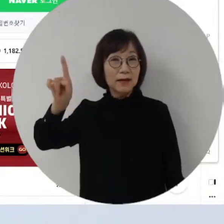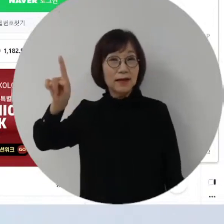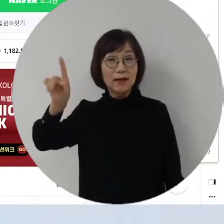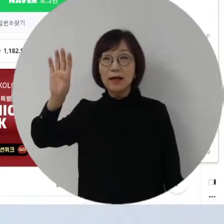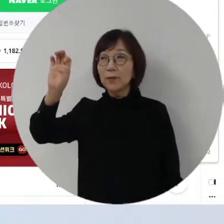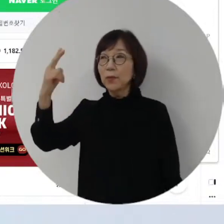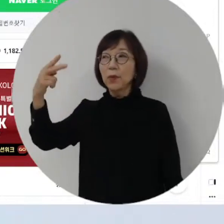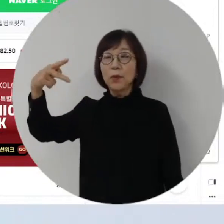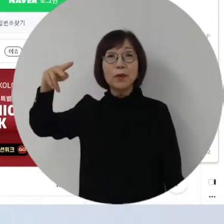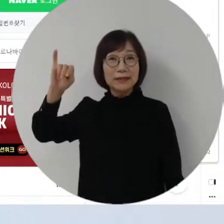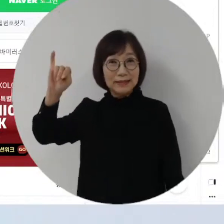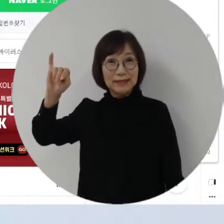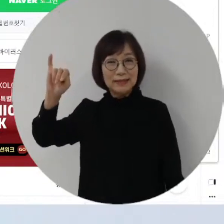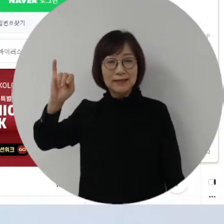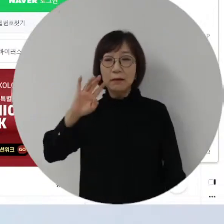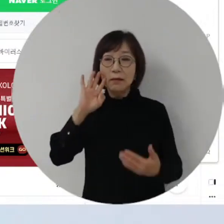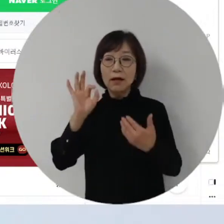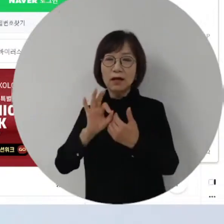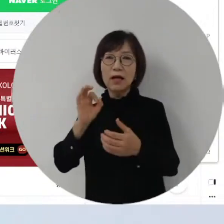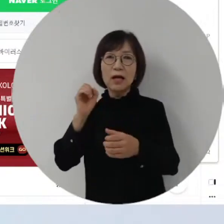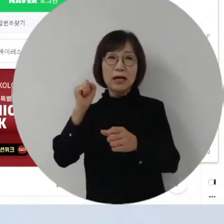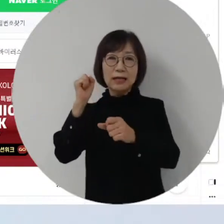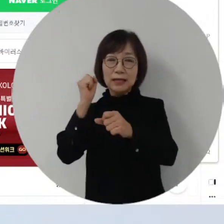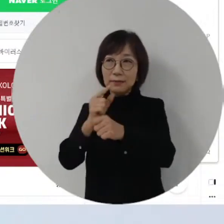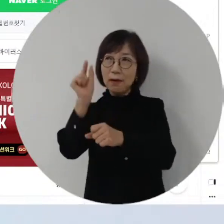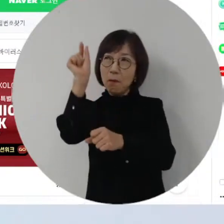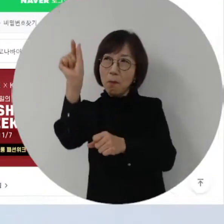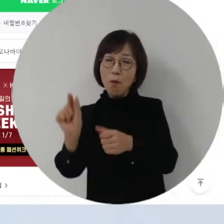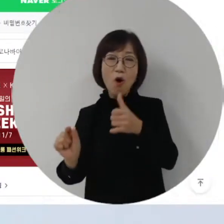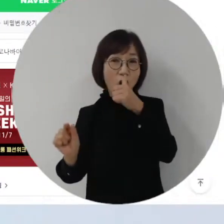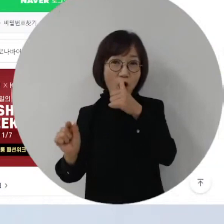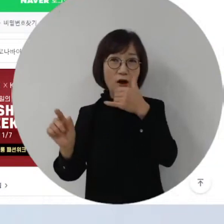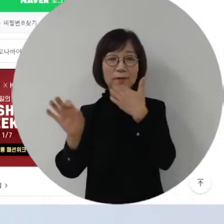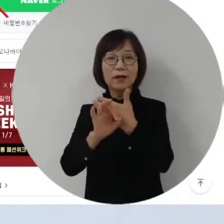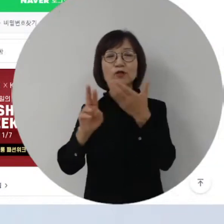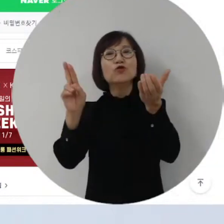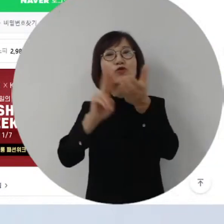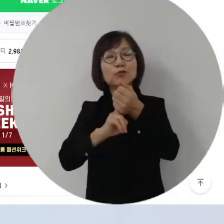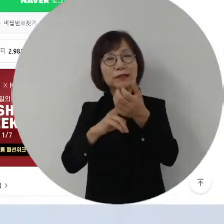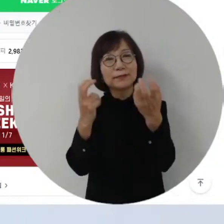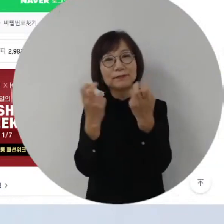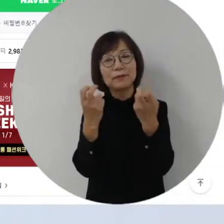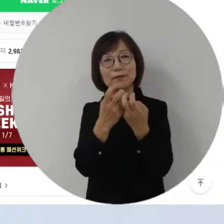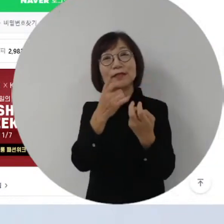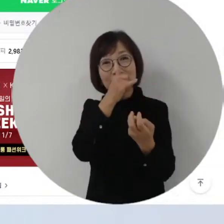있으면 숨기기라고 나오겠죠? 저는 숨기기 한번 클릭해 보도록 할게요.